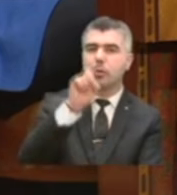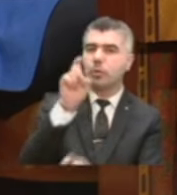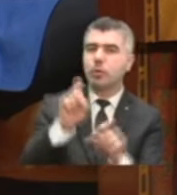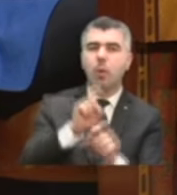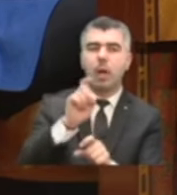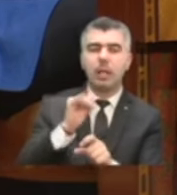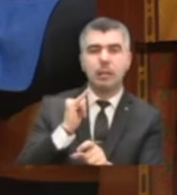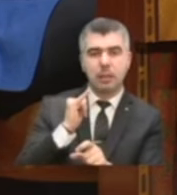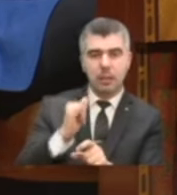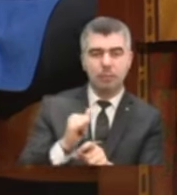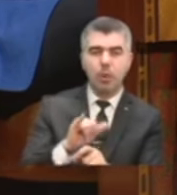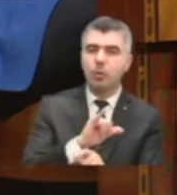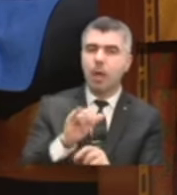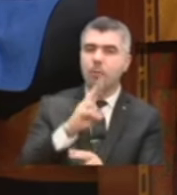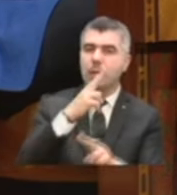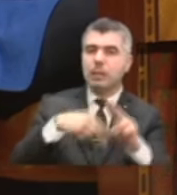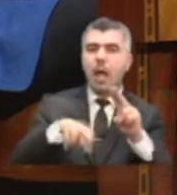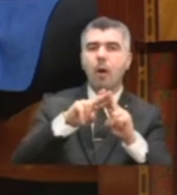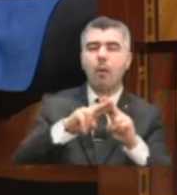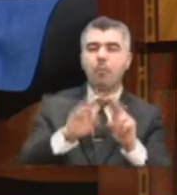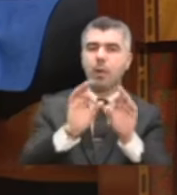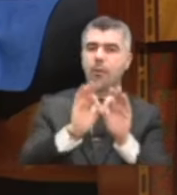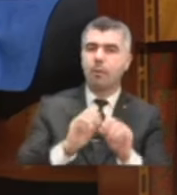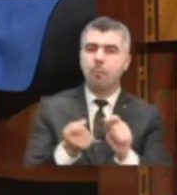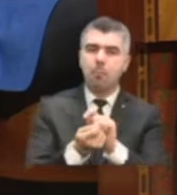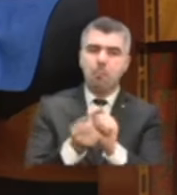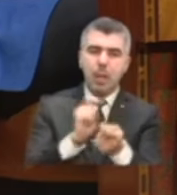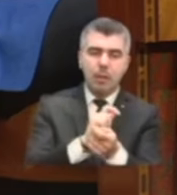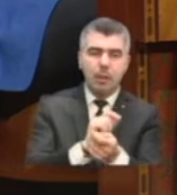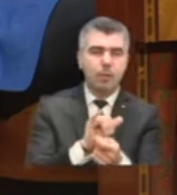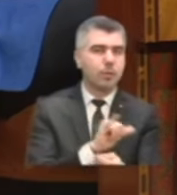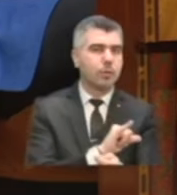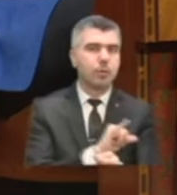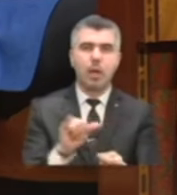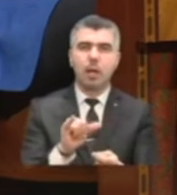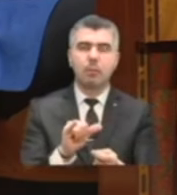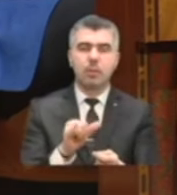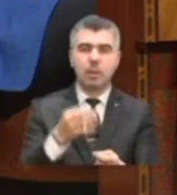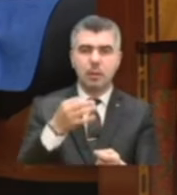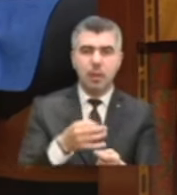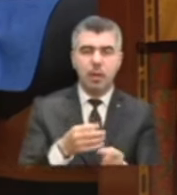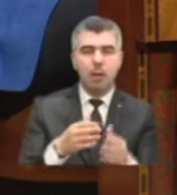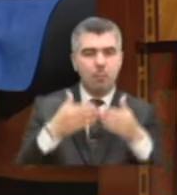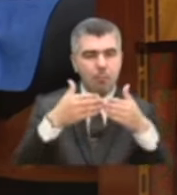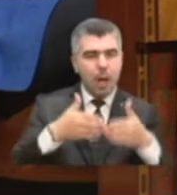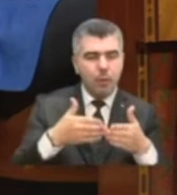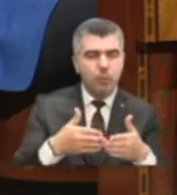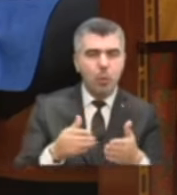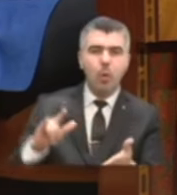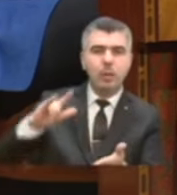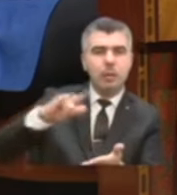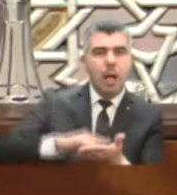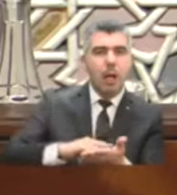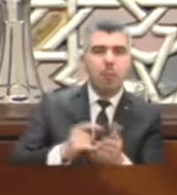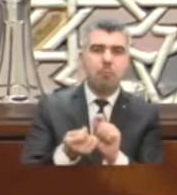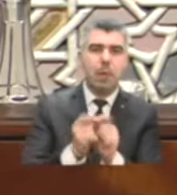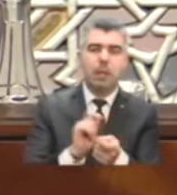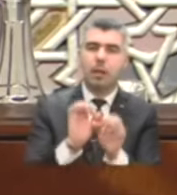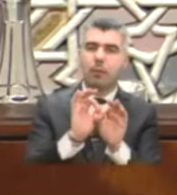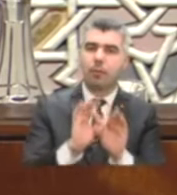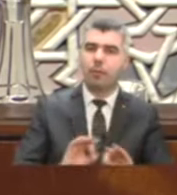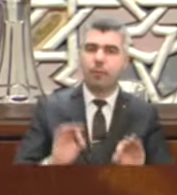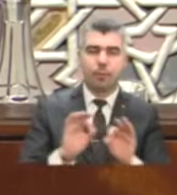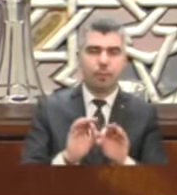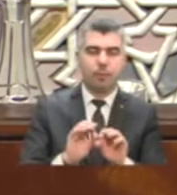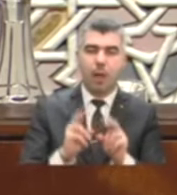نفس التكرار، ولا موجب ولا تغيير ولا تحسن لا في النقل الملاحي ولا في الجوي. شكرا السيدة